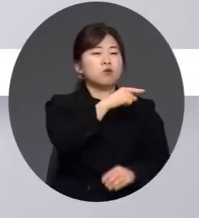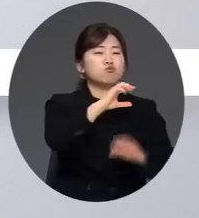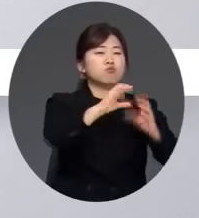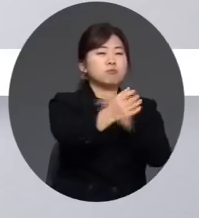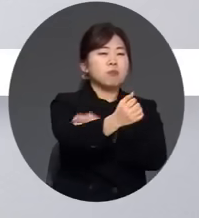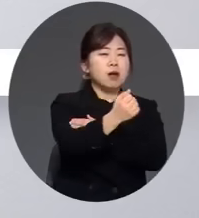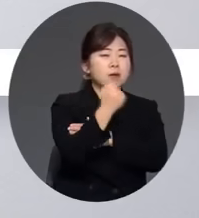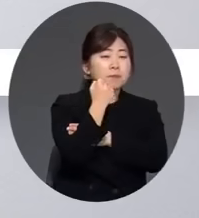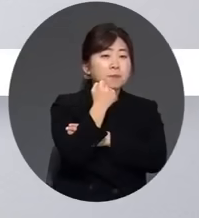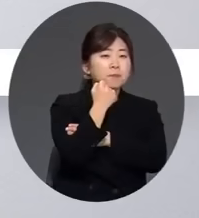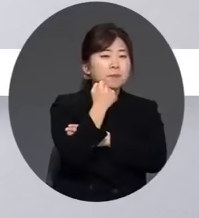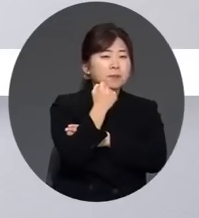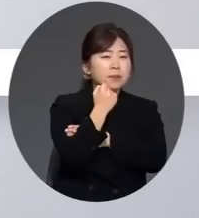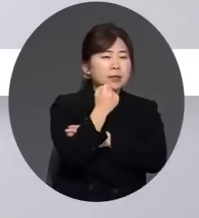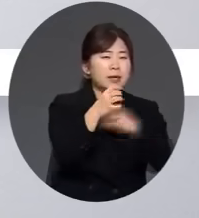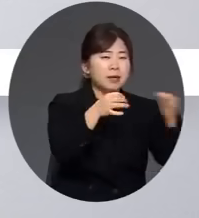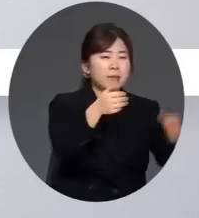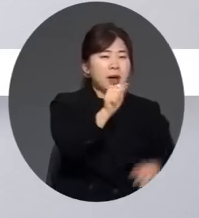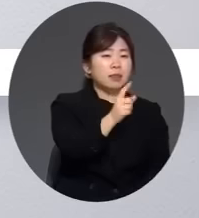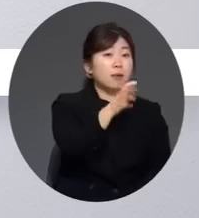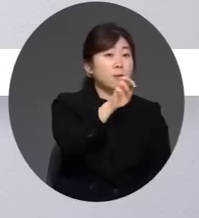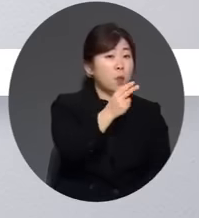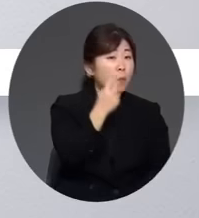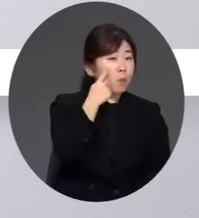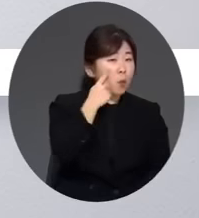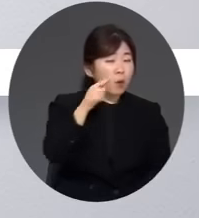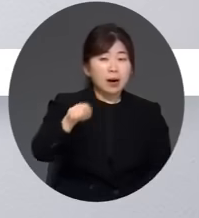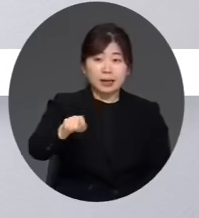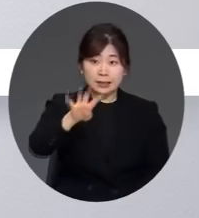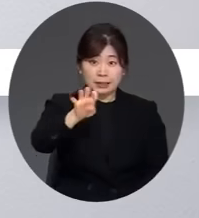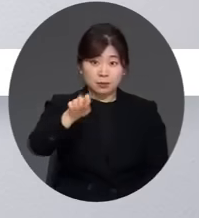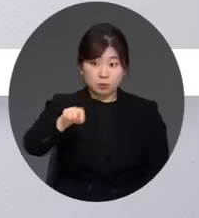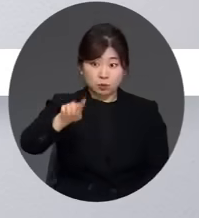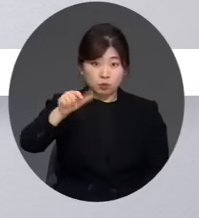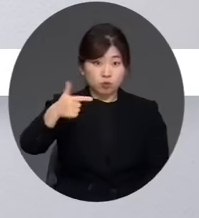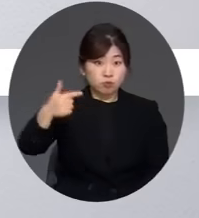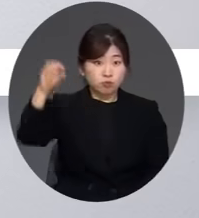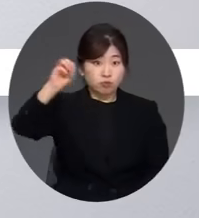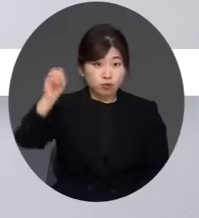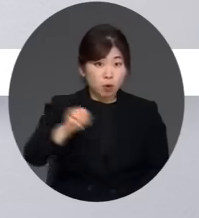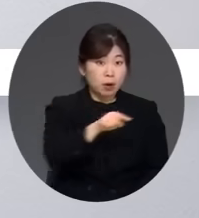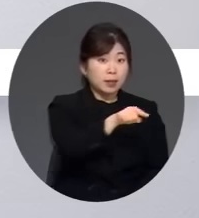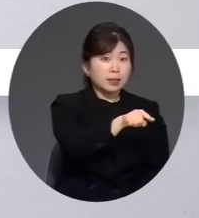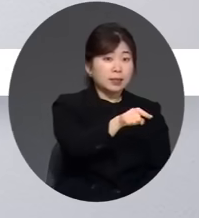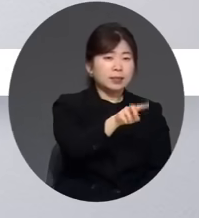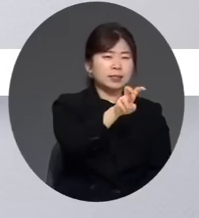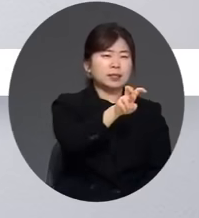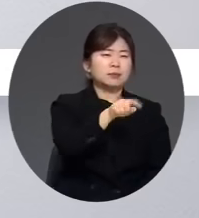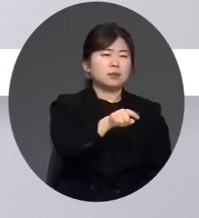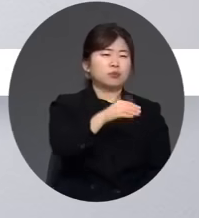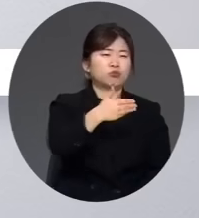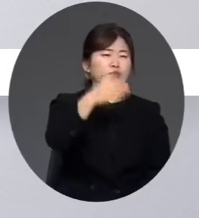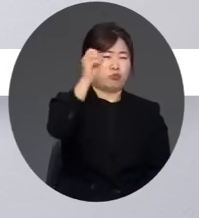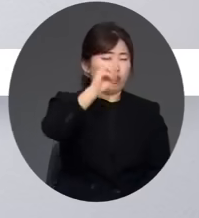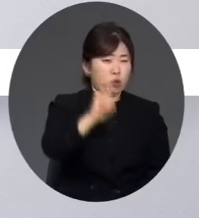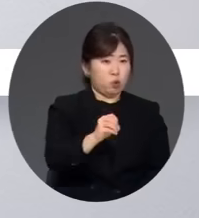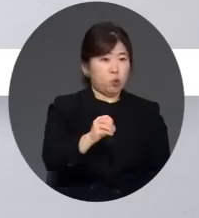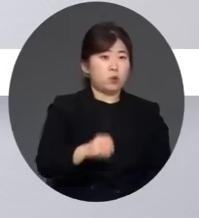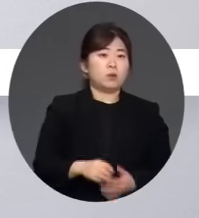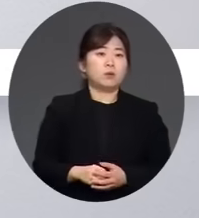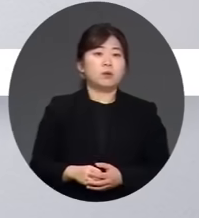김한표 전 국회의원의 가상 대기선 변광용 40.6% 김한표 20.9%